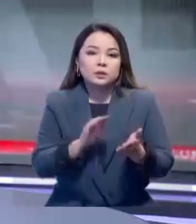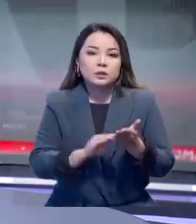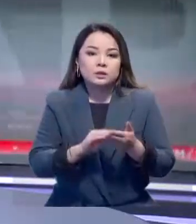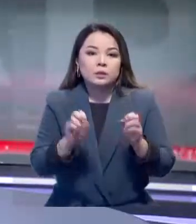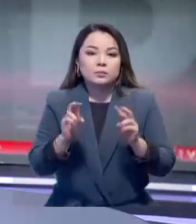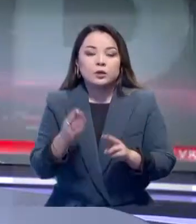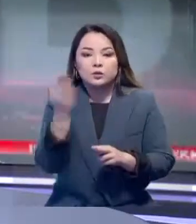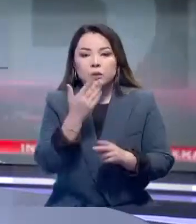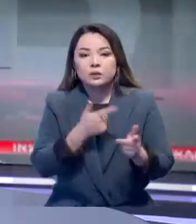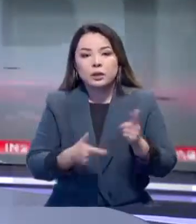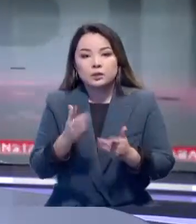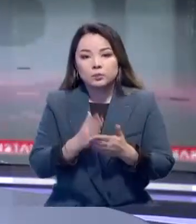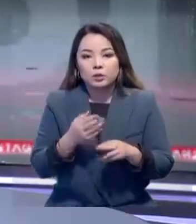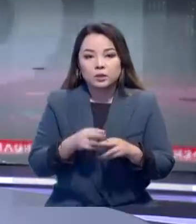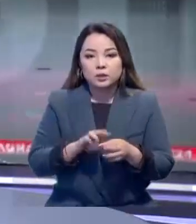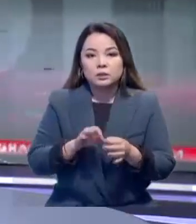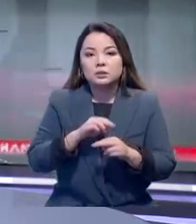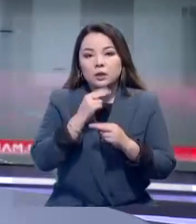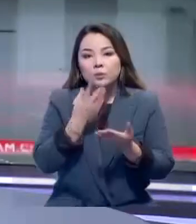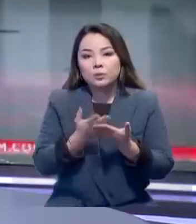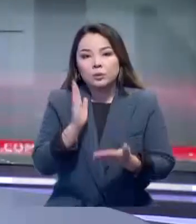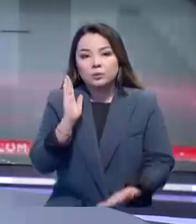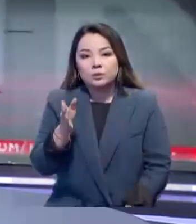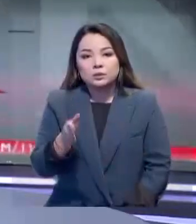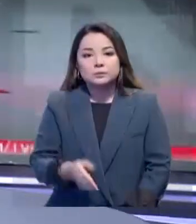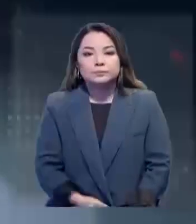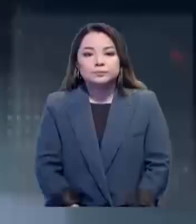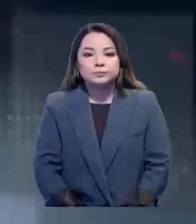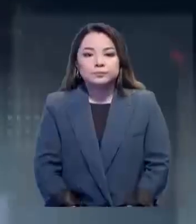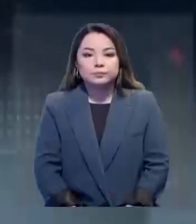арнайы сюжет дайындап жатыр. Сәлден соң назарларыңызға ұсынамыз.